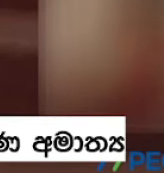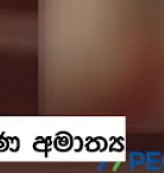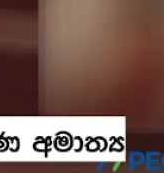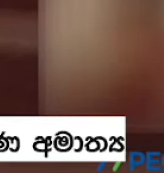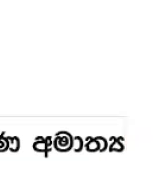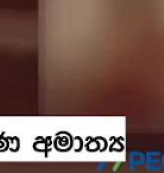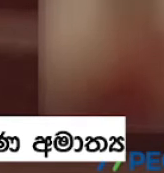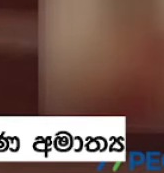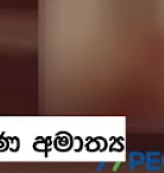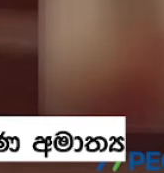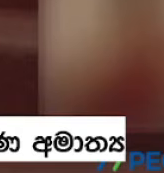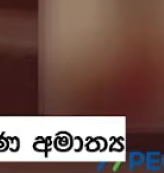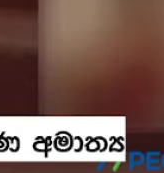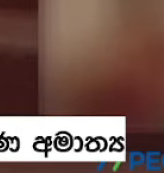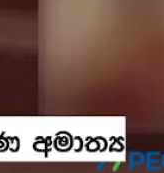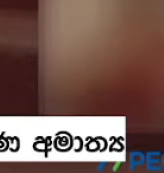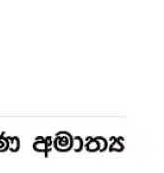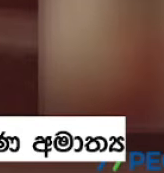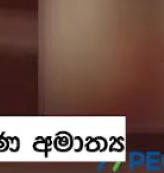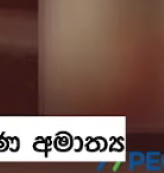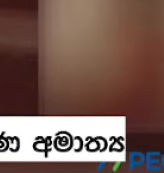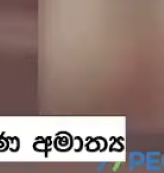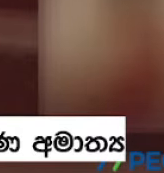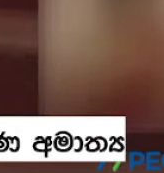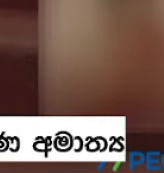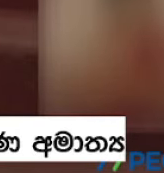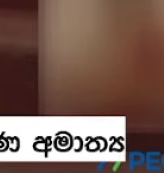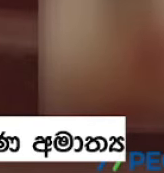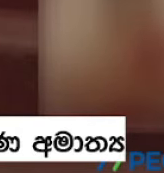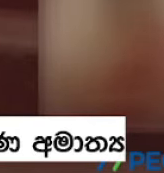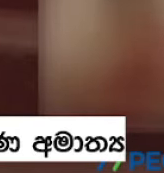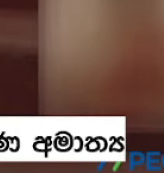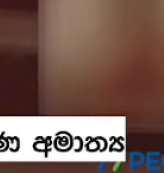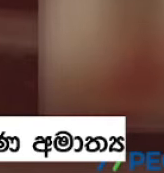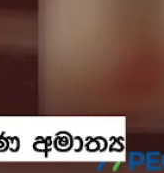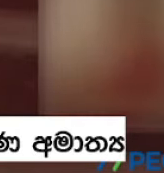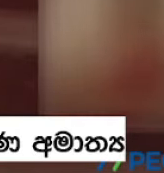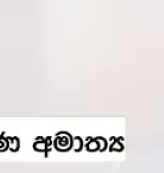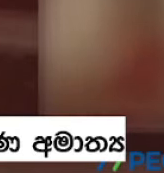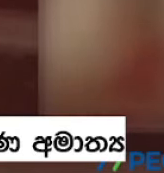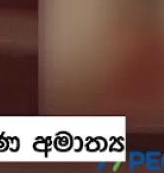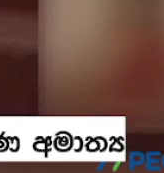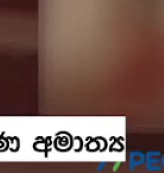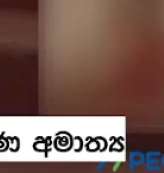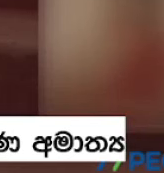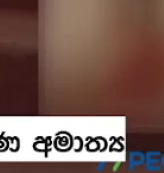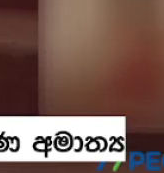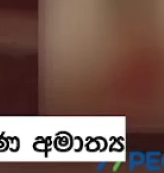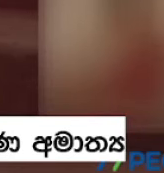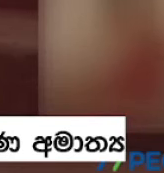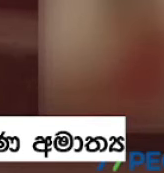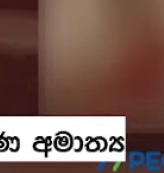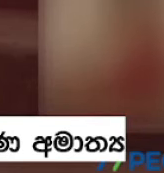සියලු ක්‍රියාදාමයන් යටත් වන ආකාරයට තමයි තිබෙන්නේ. අර මුලදී ඩිටෙන්ෂන් ඕඩර් එක දුන්නත් ඒකත් මහේස්ත්‍රාත්තුමාට ඒක ඒ පිළිබඳව දැනුවත්